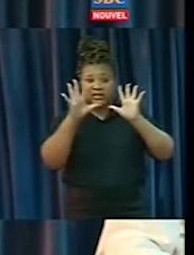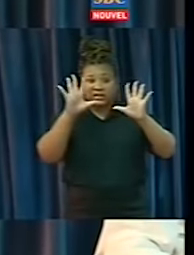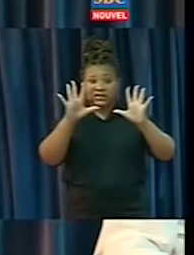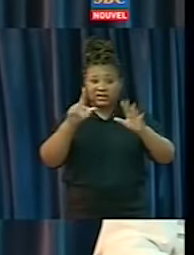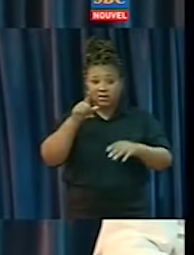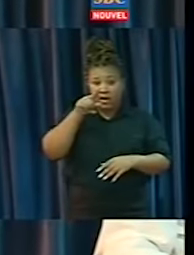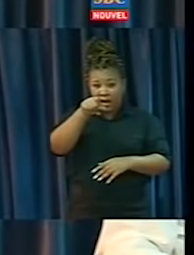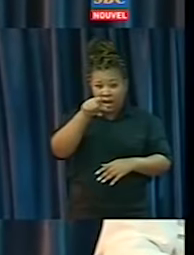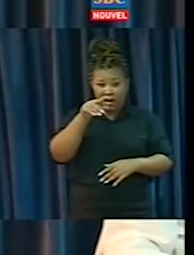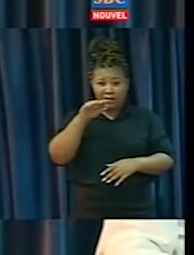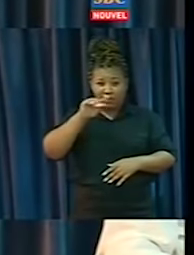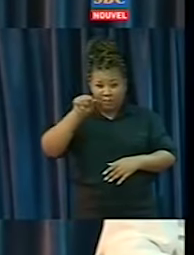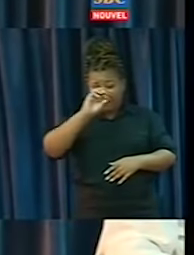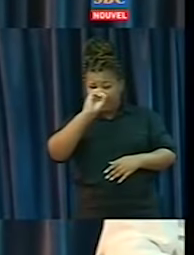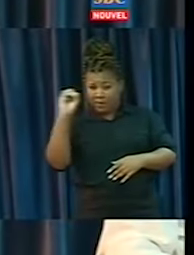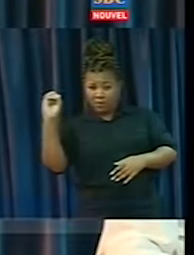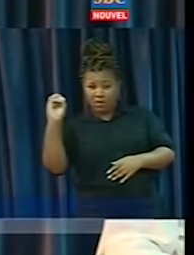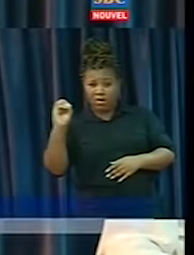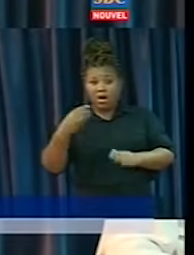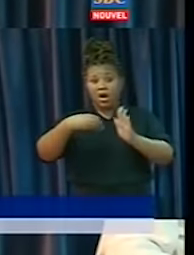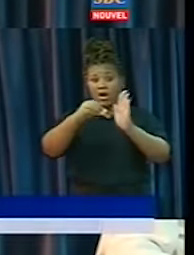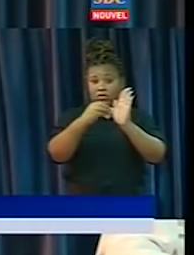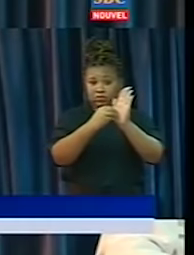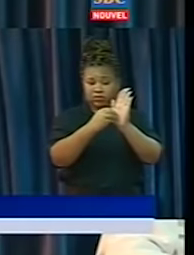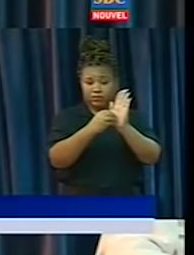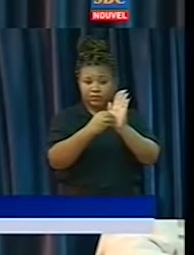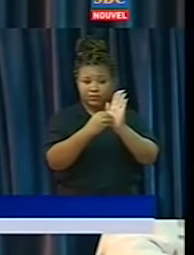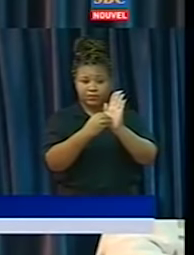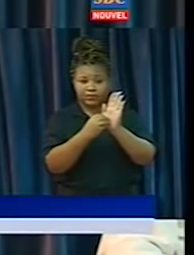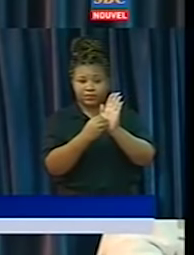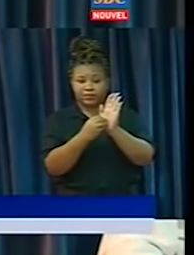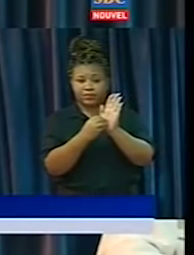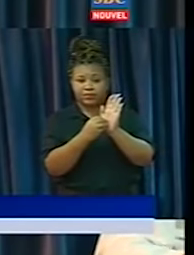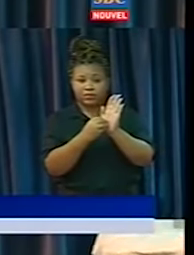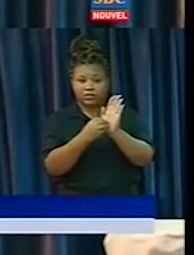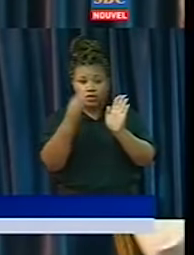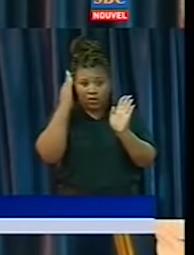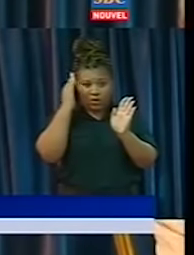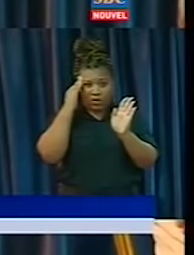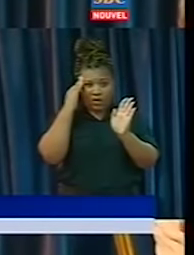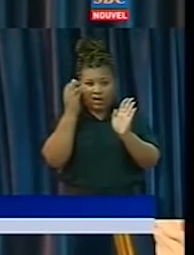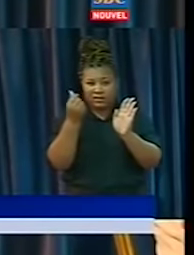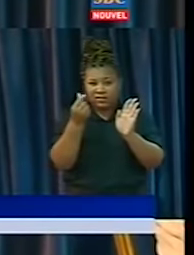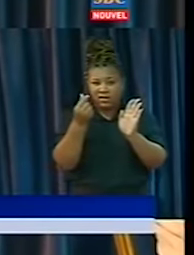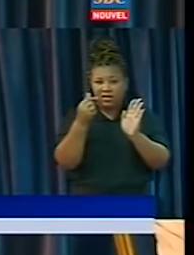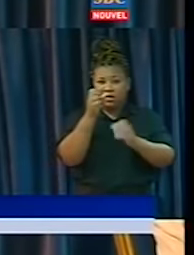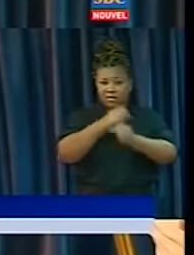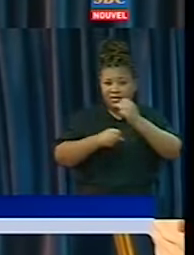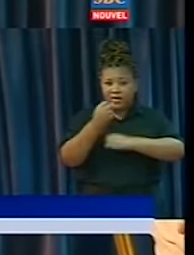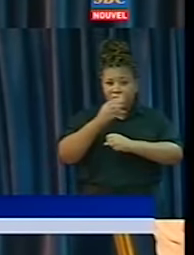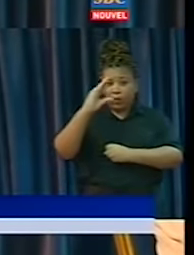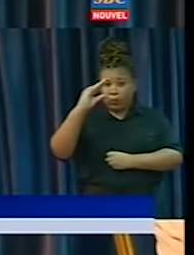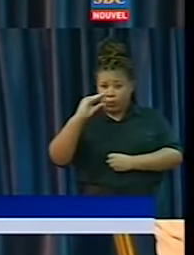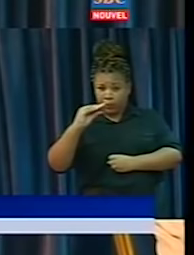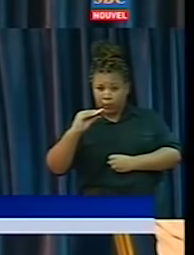ça dans lui-même, il fait nous fait un déficit. Et ce déficit, par ministre, pour expliquer, il est équivalent à 14%